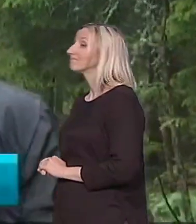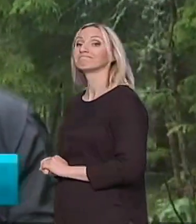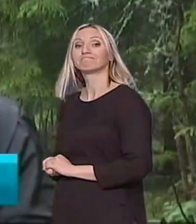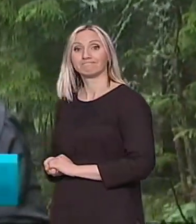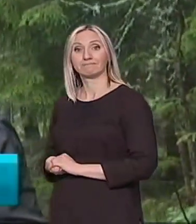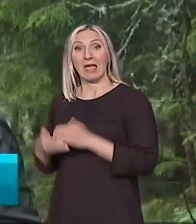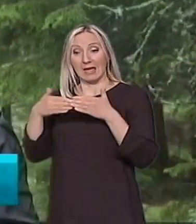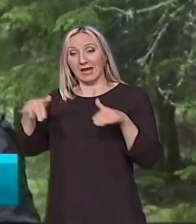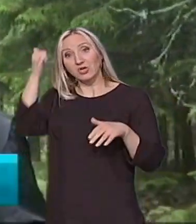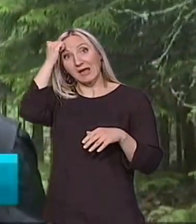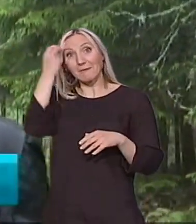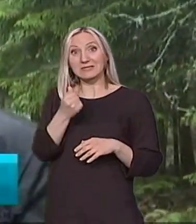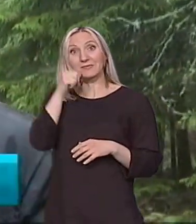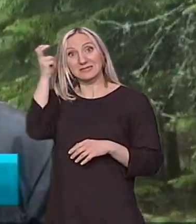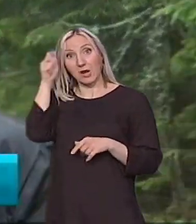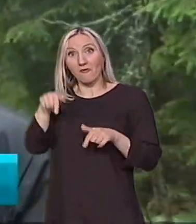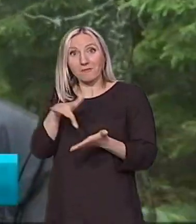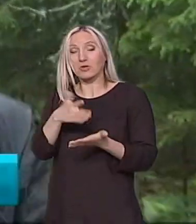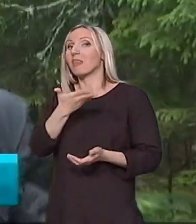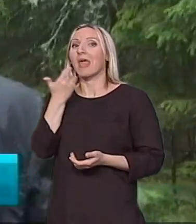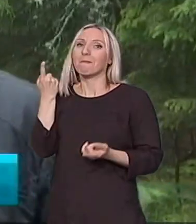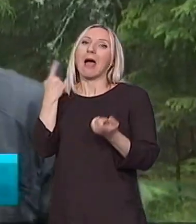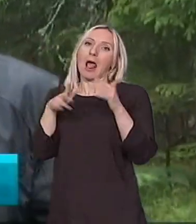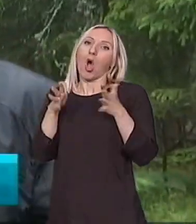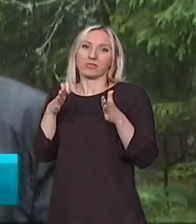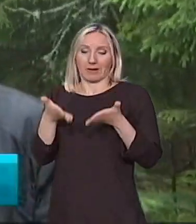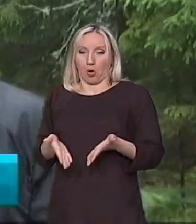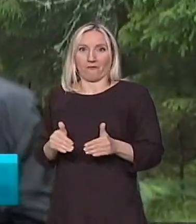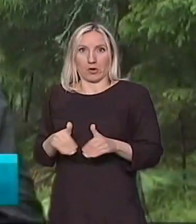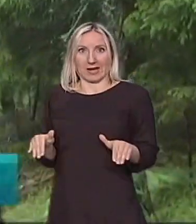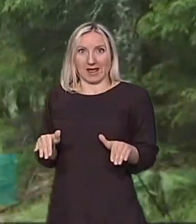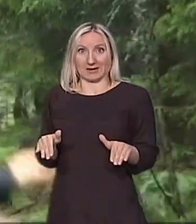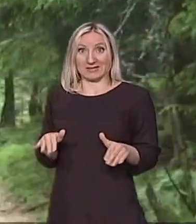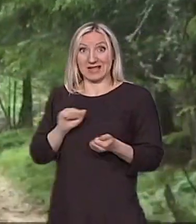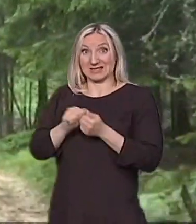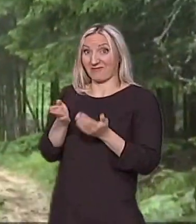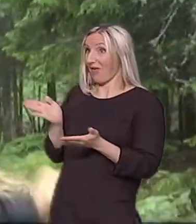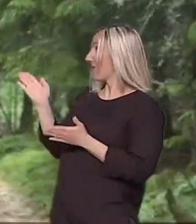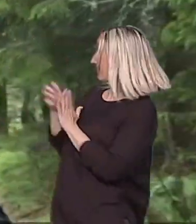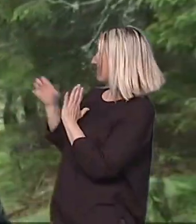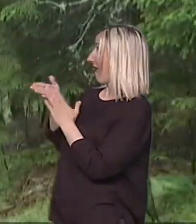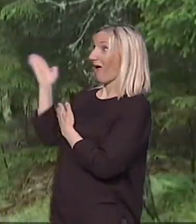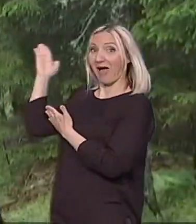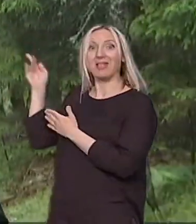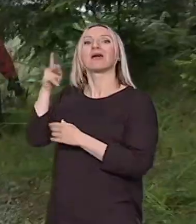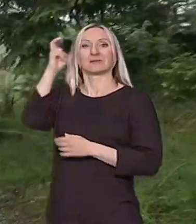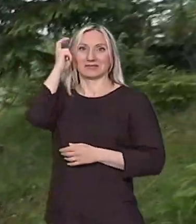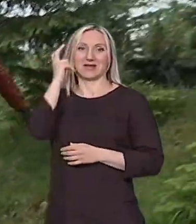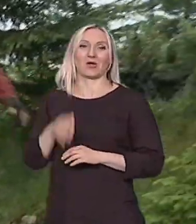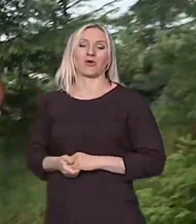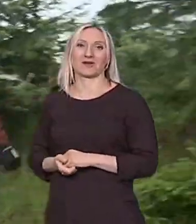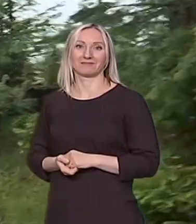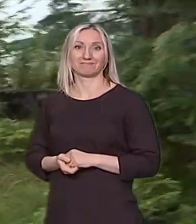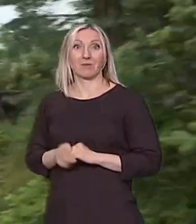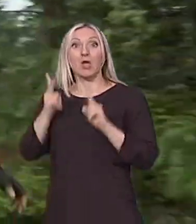Granično kamen između Srbije i Crne Gore na ovom mestu nema, ali otprilike ovde je negde granica. Znači sve što budemo dalje išli, bit ćemo u Crne Gore.